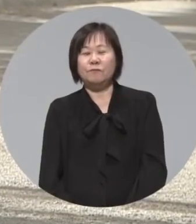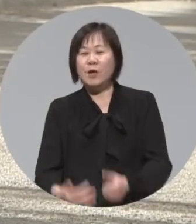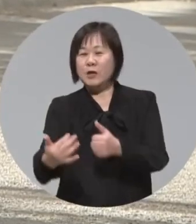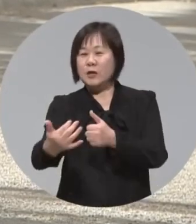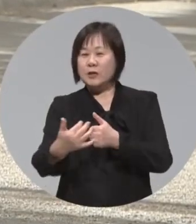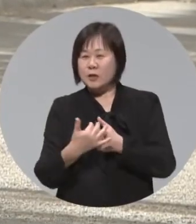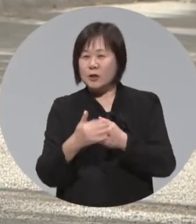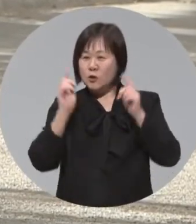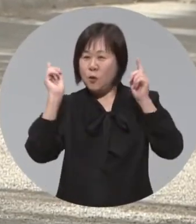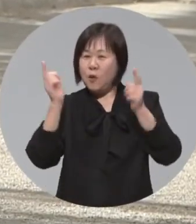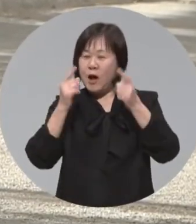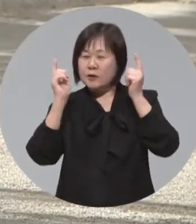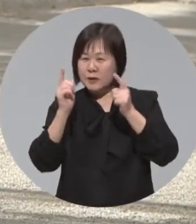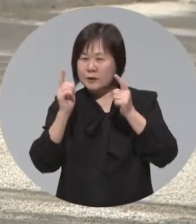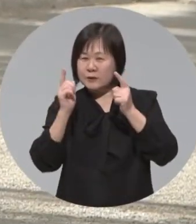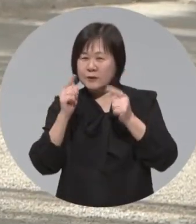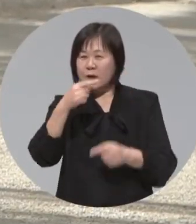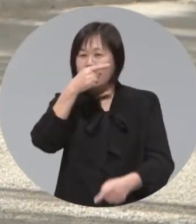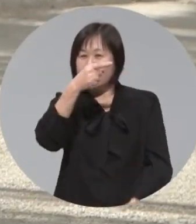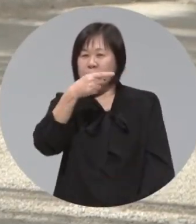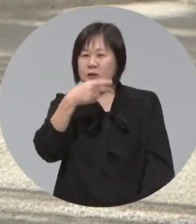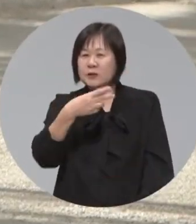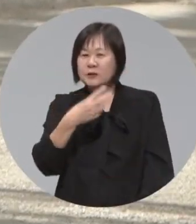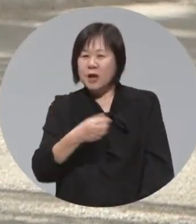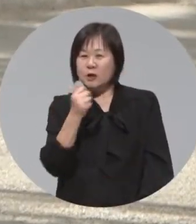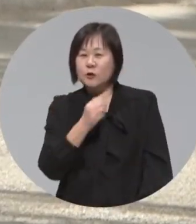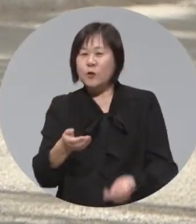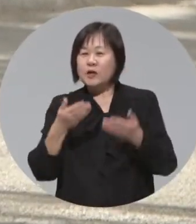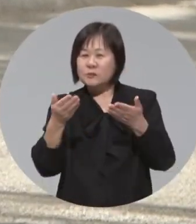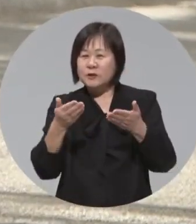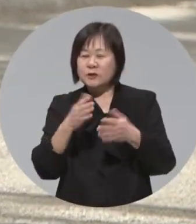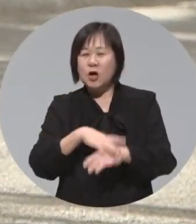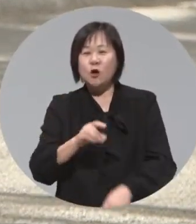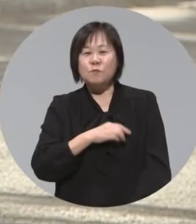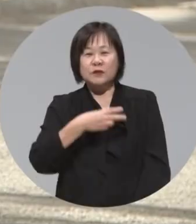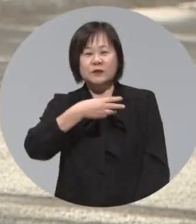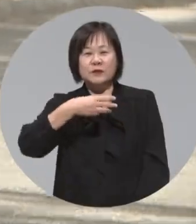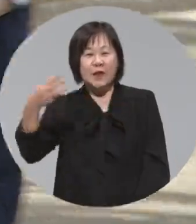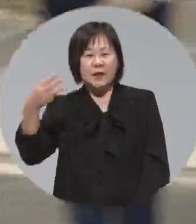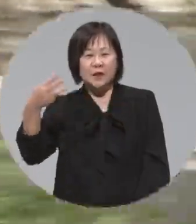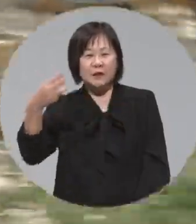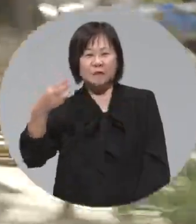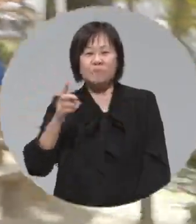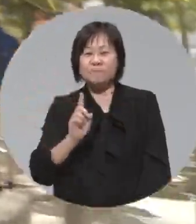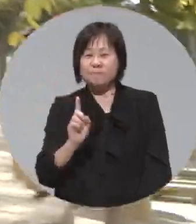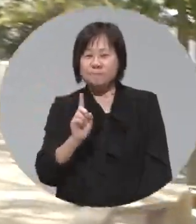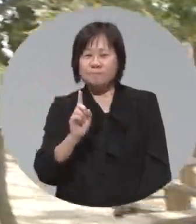アトラクションベスト3を紹介していきます。まずはじめに第3位は